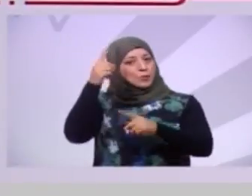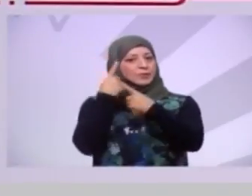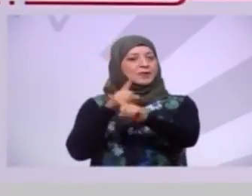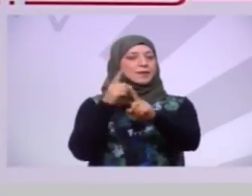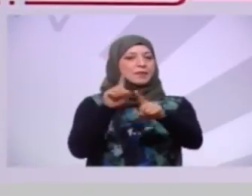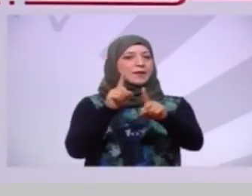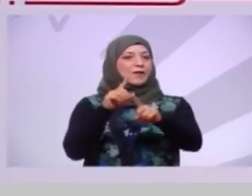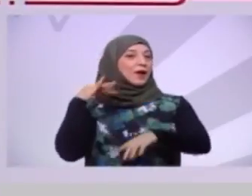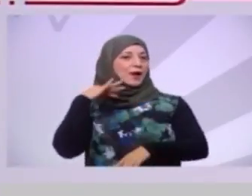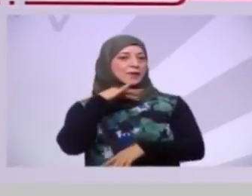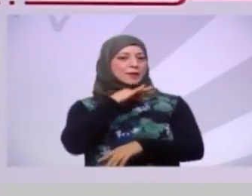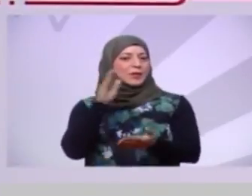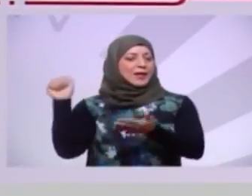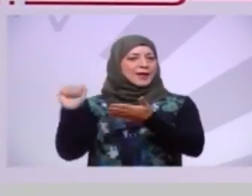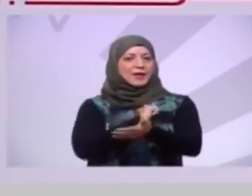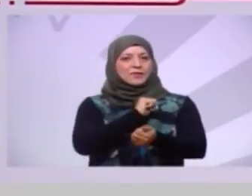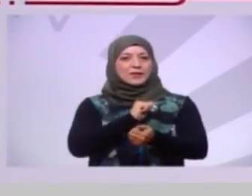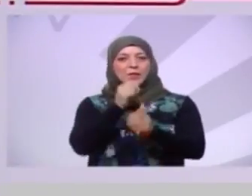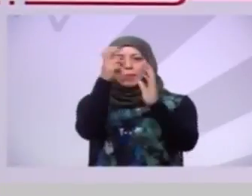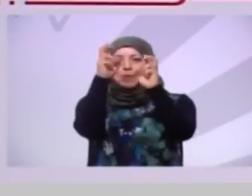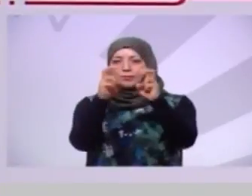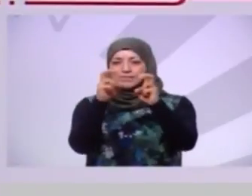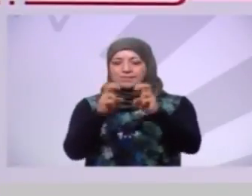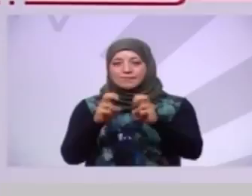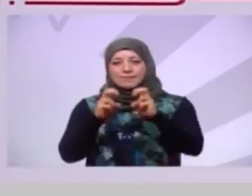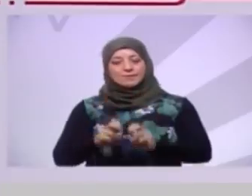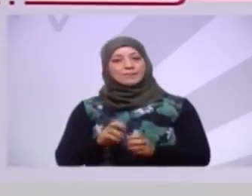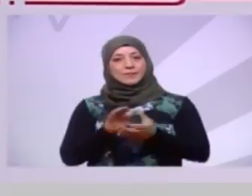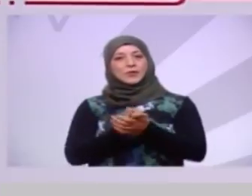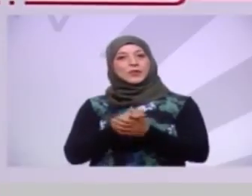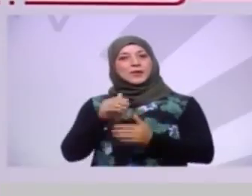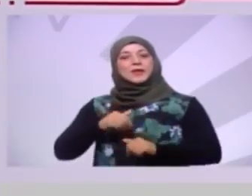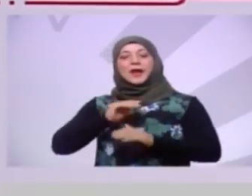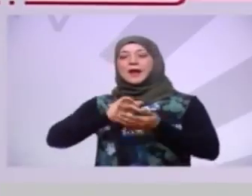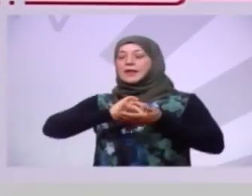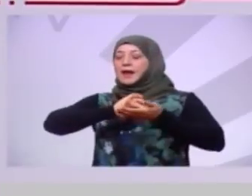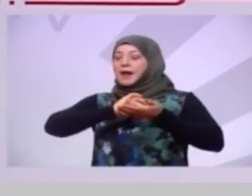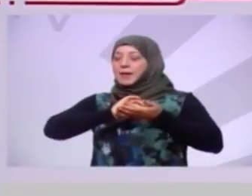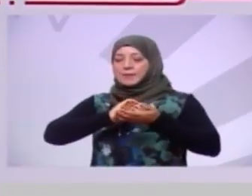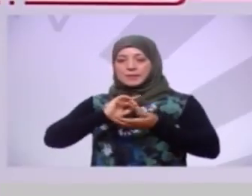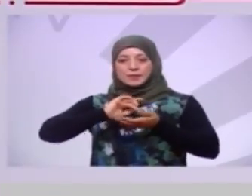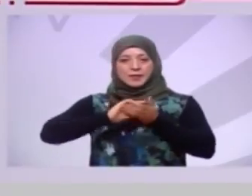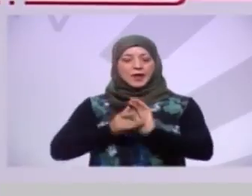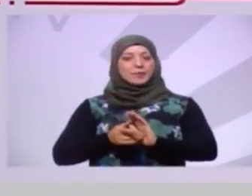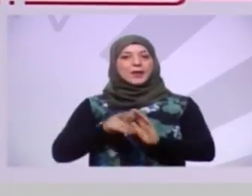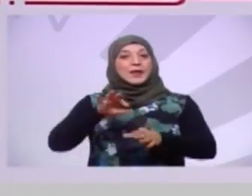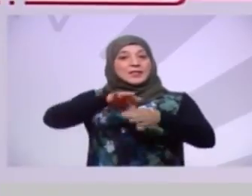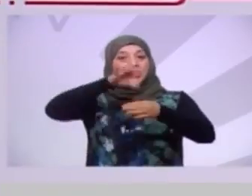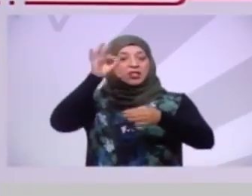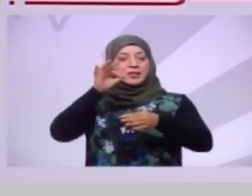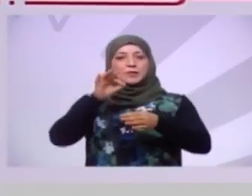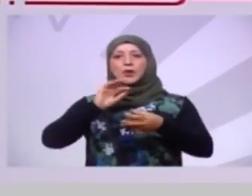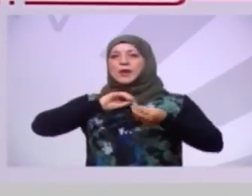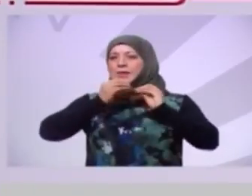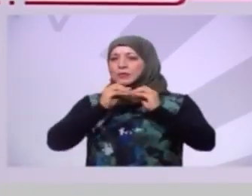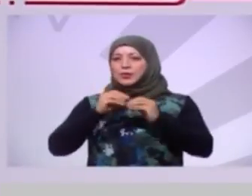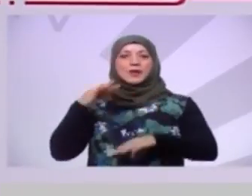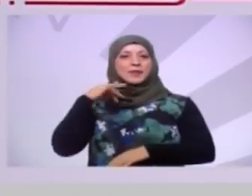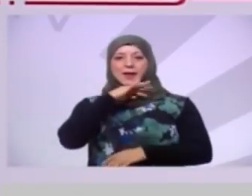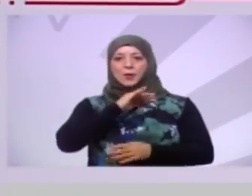النقص ونسعى الى اخره الى اخره عندنا حل مشكله التلوث